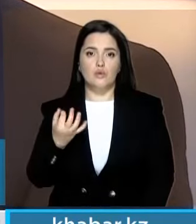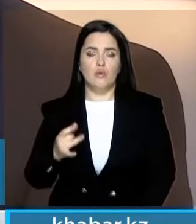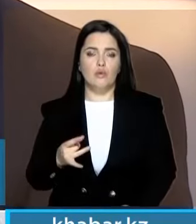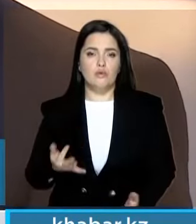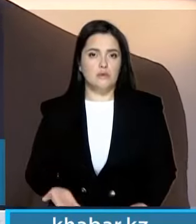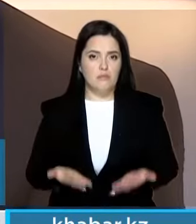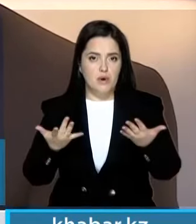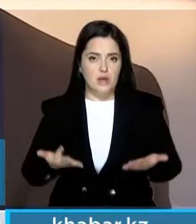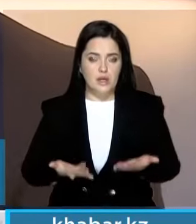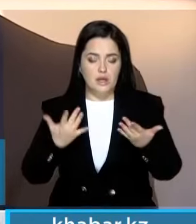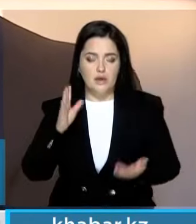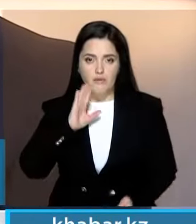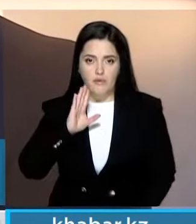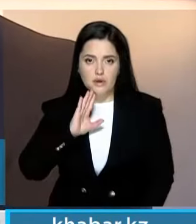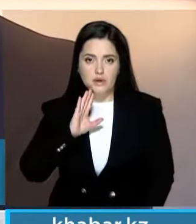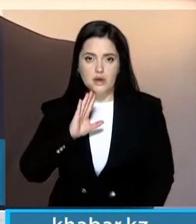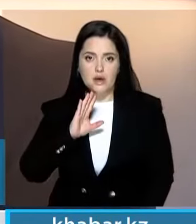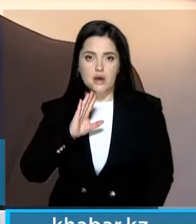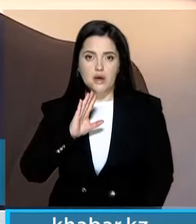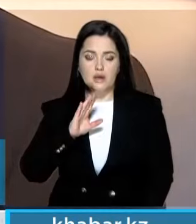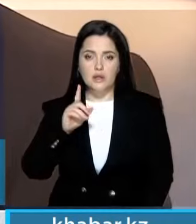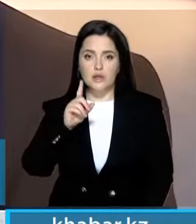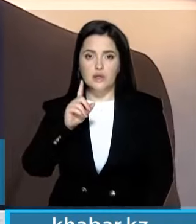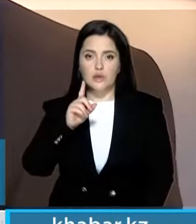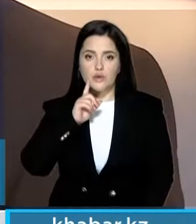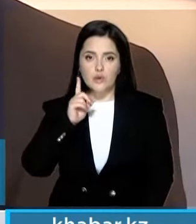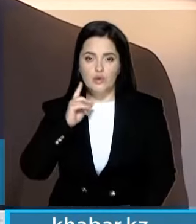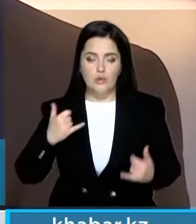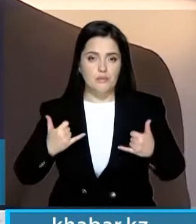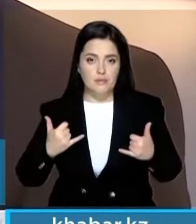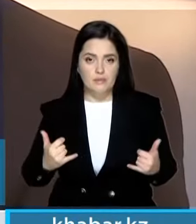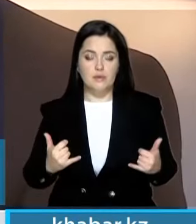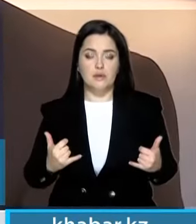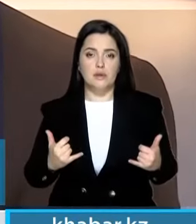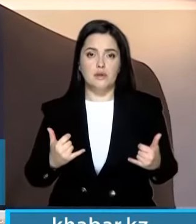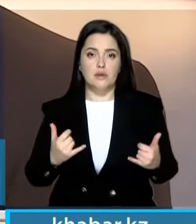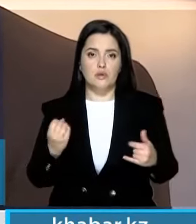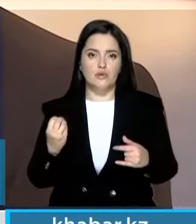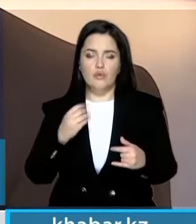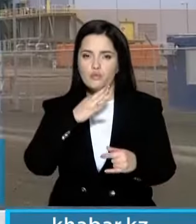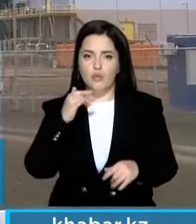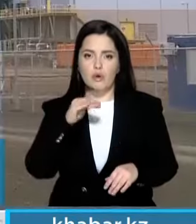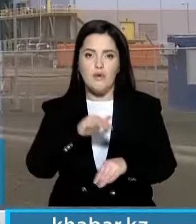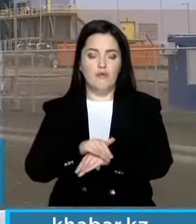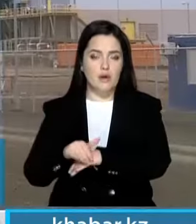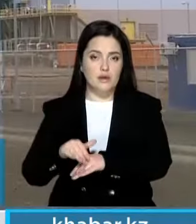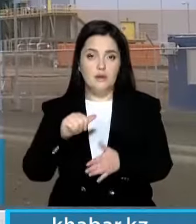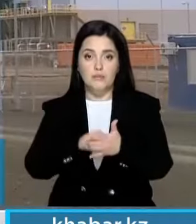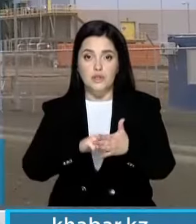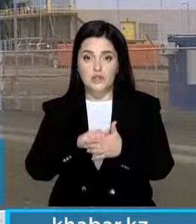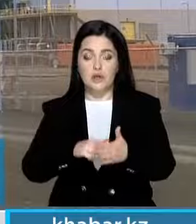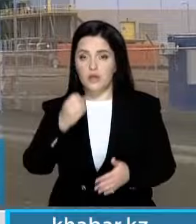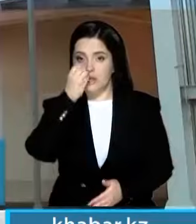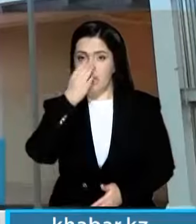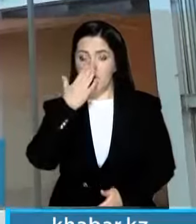испарение, использование сделанной биомассой, водопотребление и много других факторов. Представители